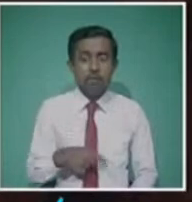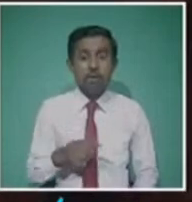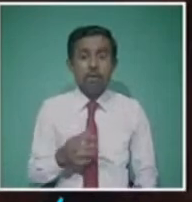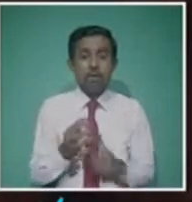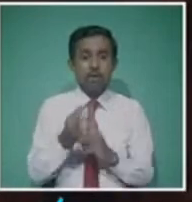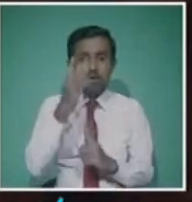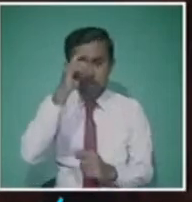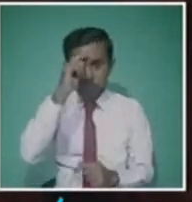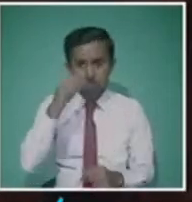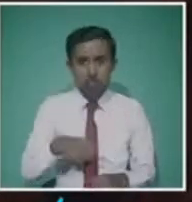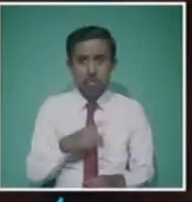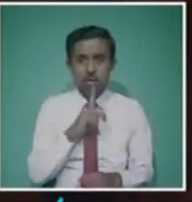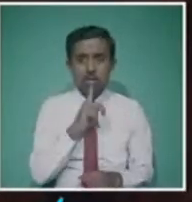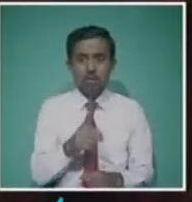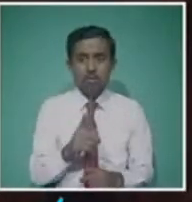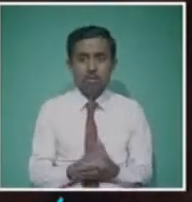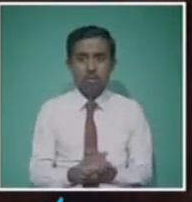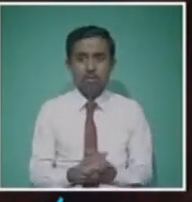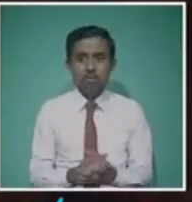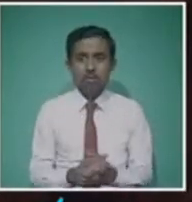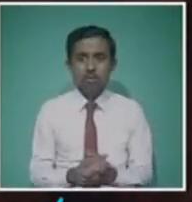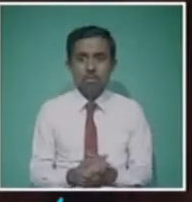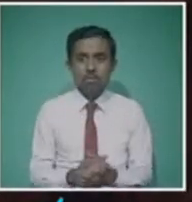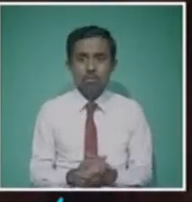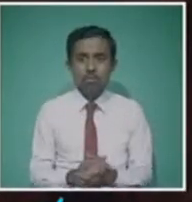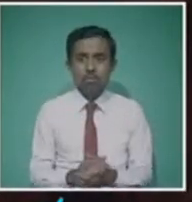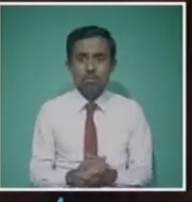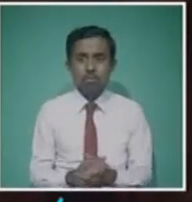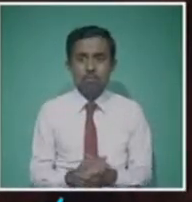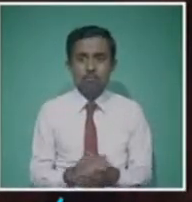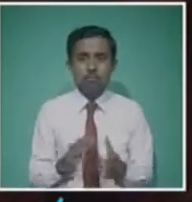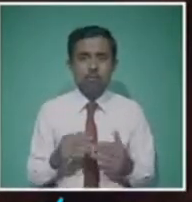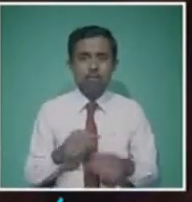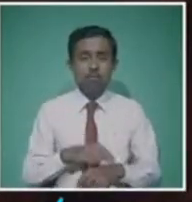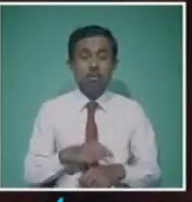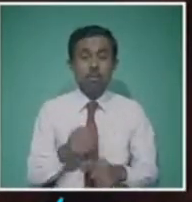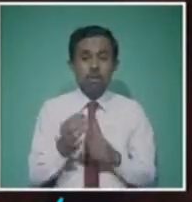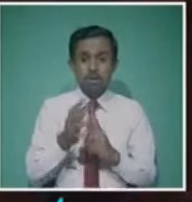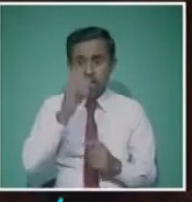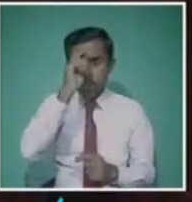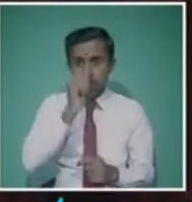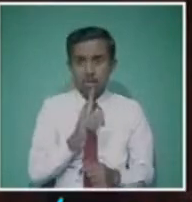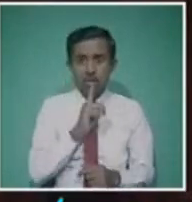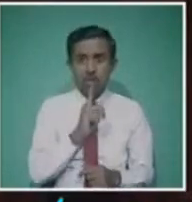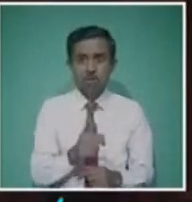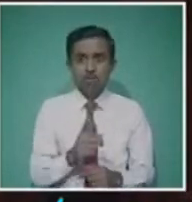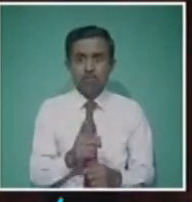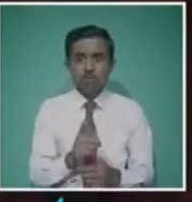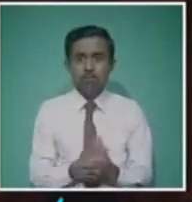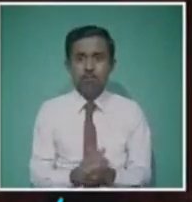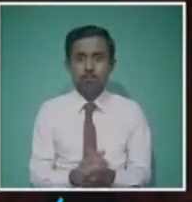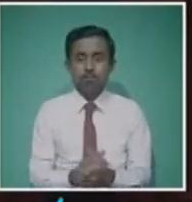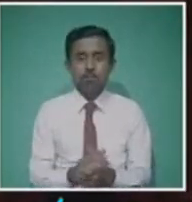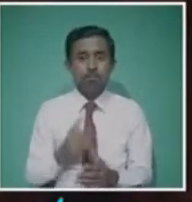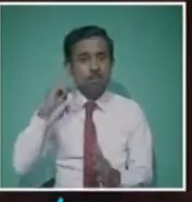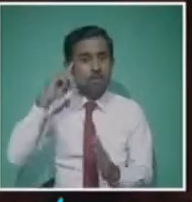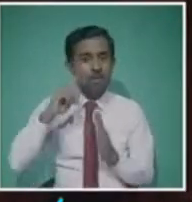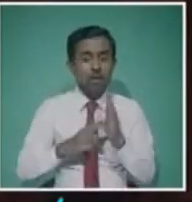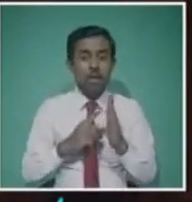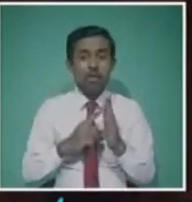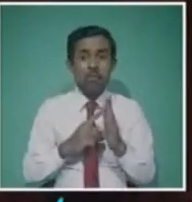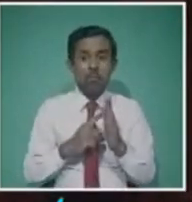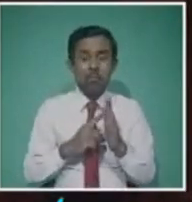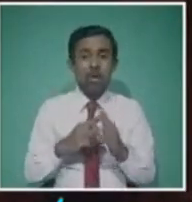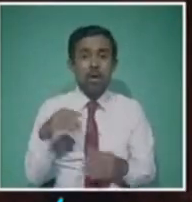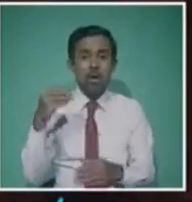ජනාධිපතිතුමා මෙතන සඳහන් කරා ඔබතුමාට තවත් විනාඩි දෙකක් කාලයක් තිබෙනවා ජනාධිපතිතුමා මෙතන පැහැදිලිව සඳහන් කරා ජපාන එකඟුණා කියලා